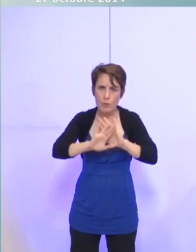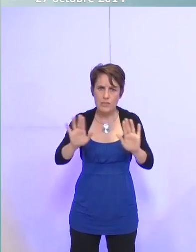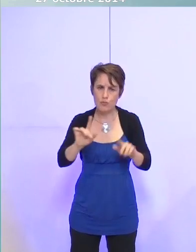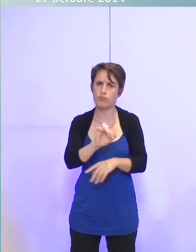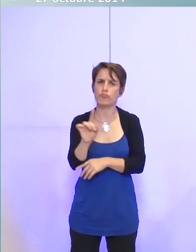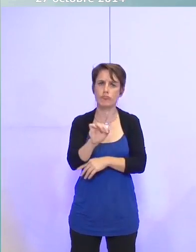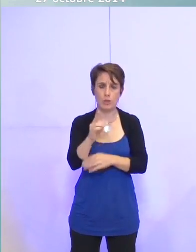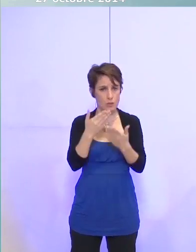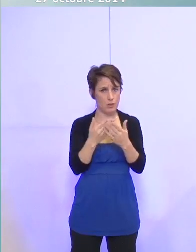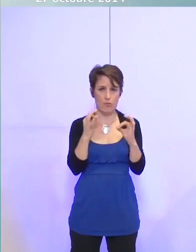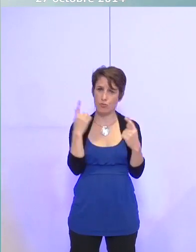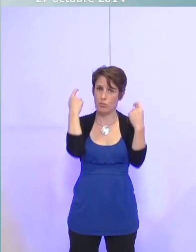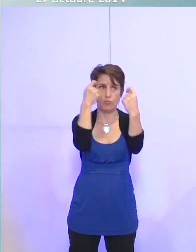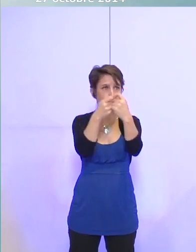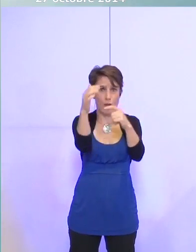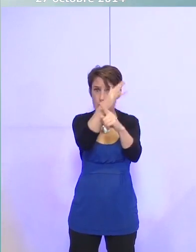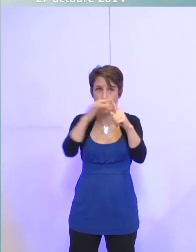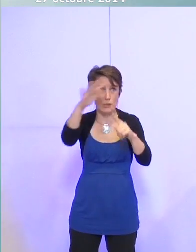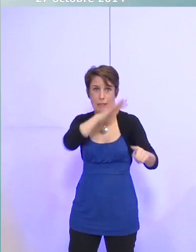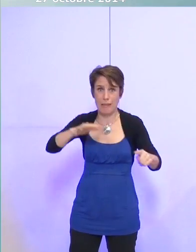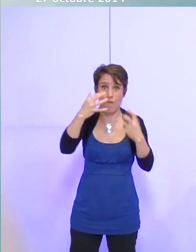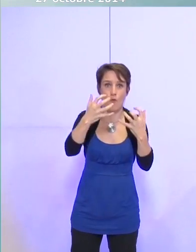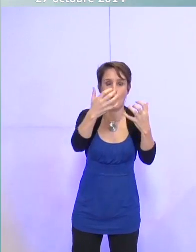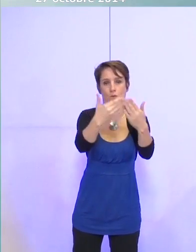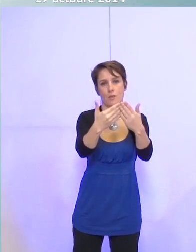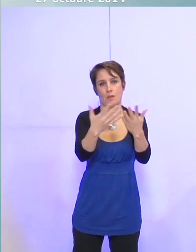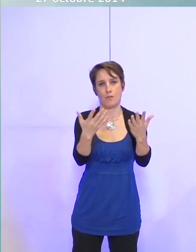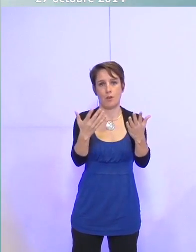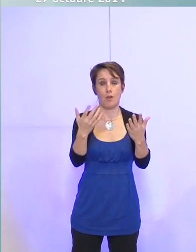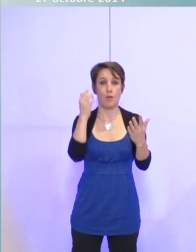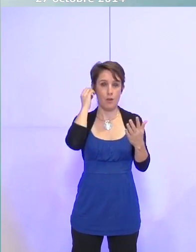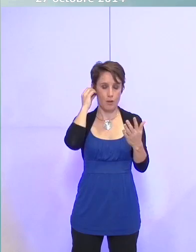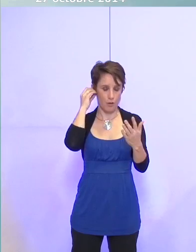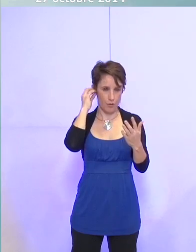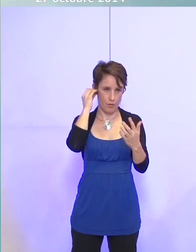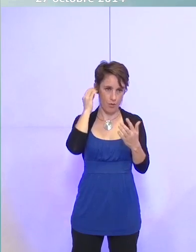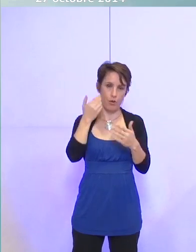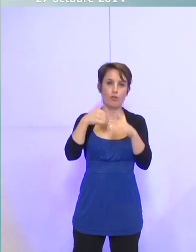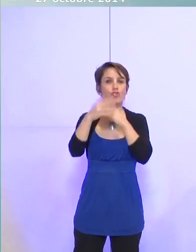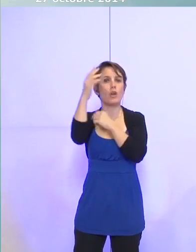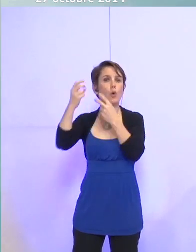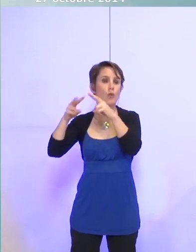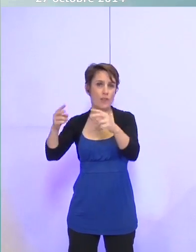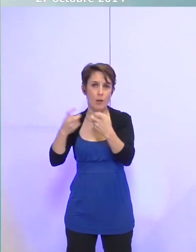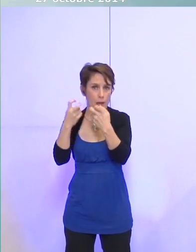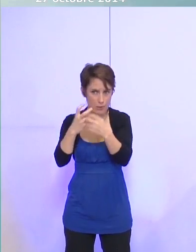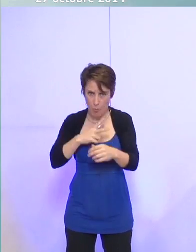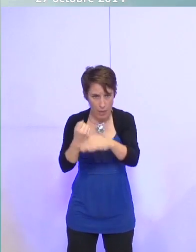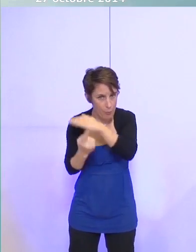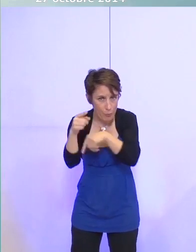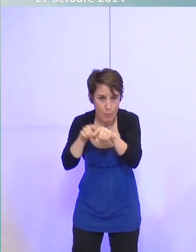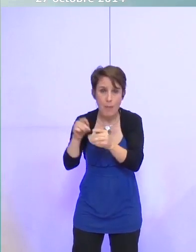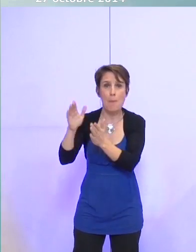phase avec les aspirations de notre société et on peut retrouver des initiatives similaires dans d'autres villes, à Marseille, à